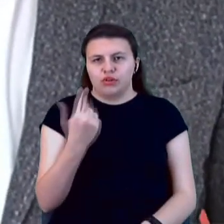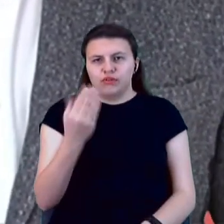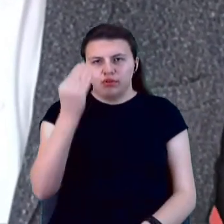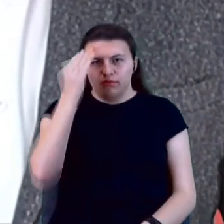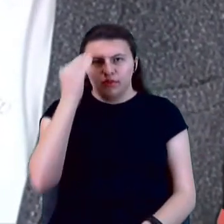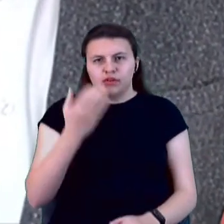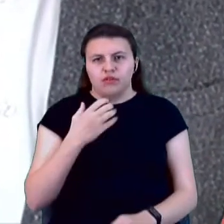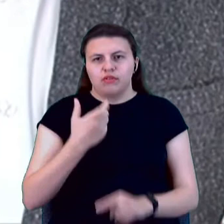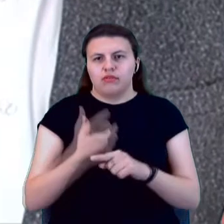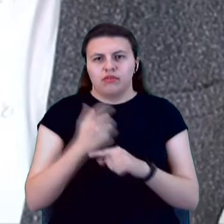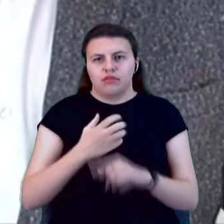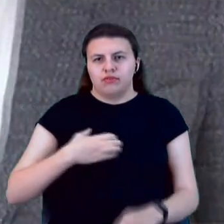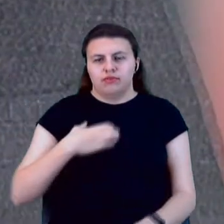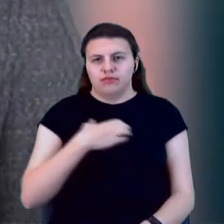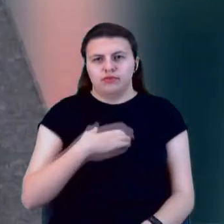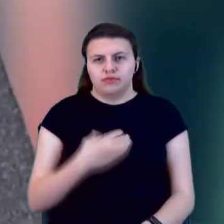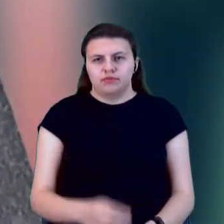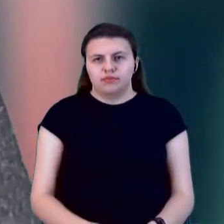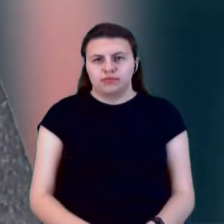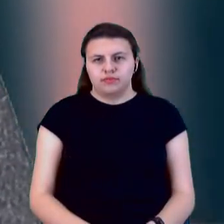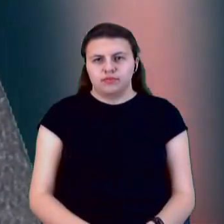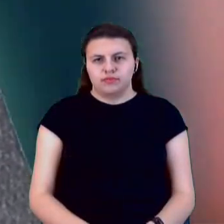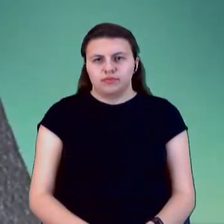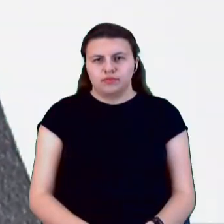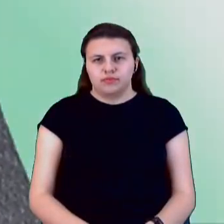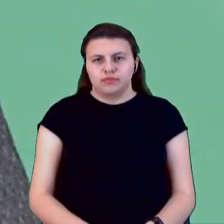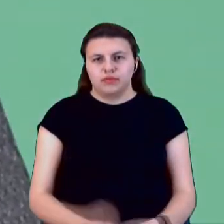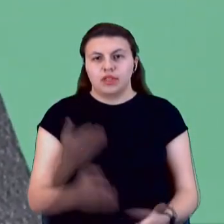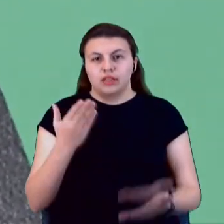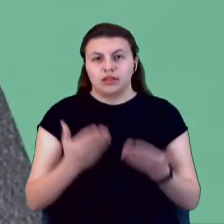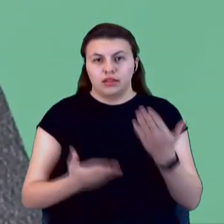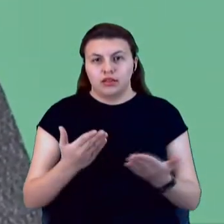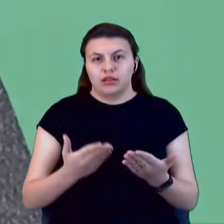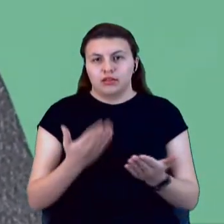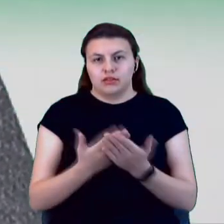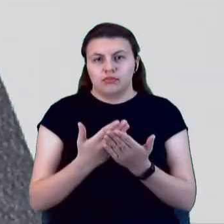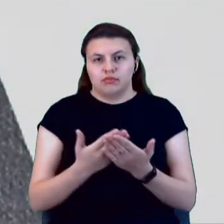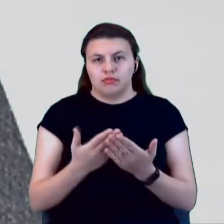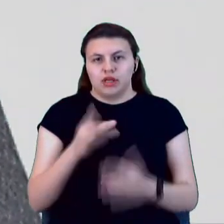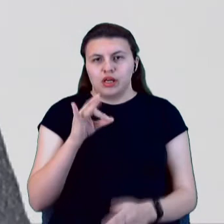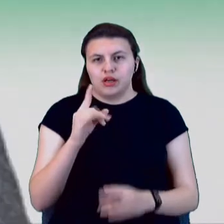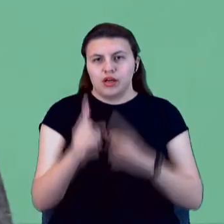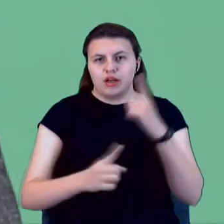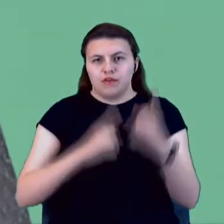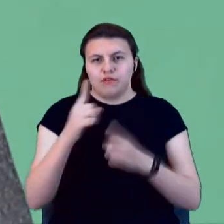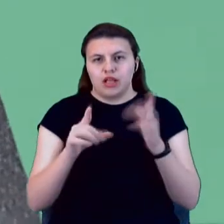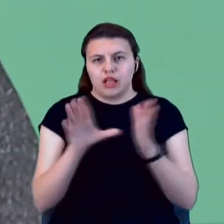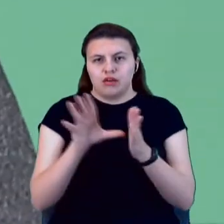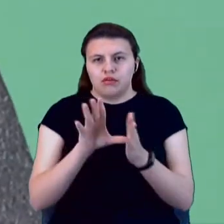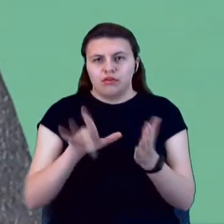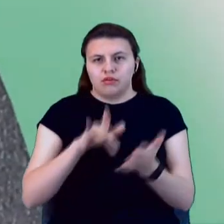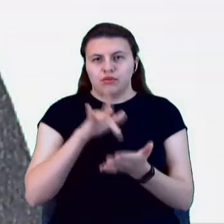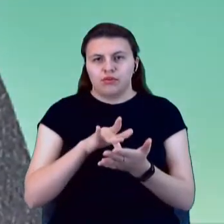найважливішою? А если брать в разрезе реформы электронного города или